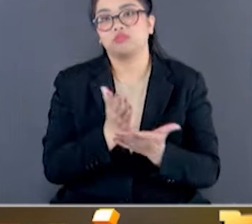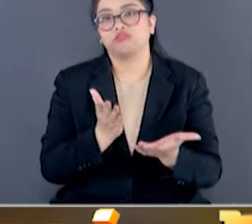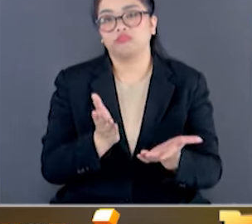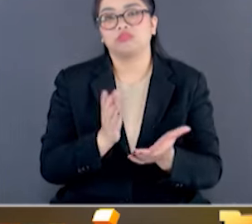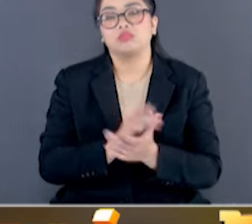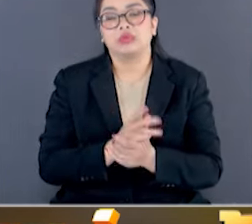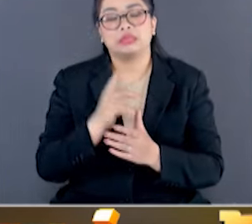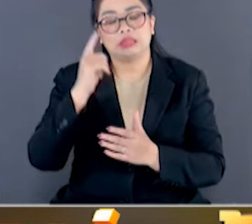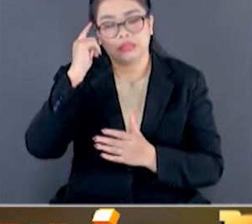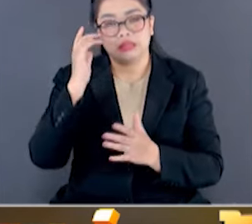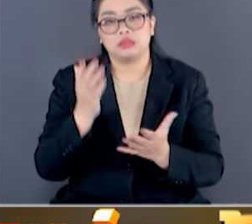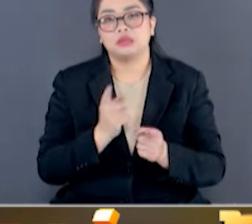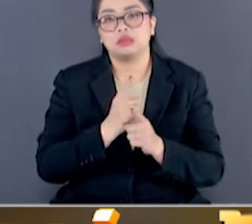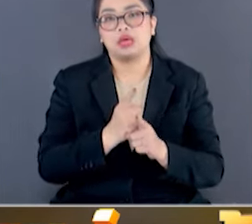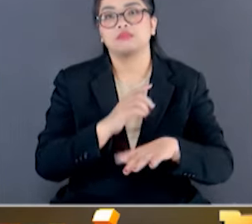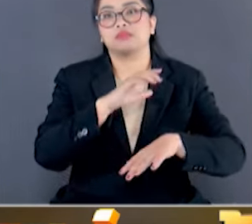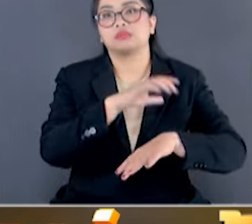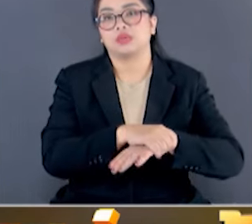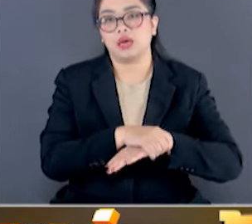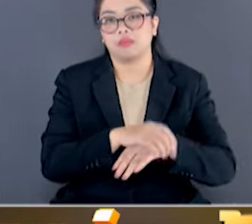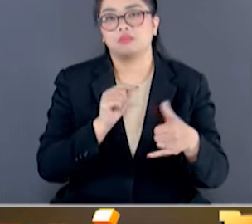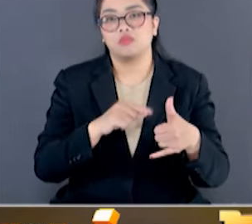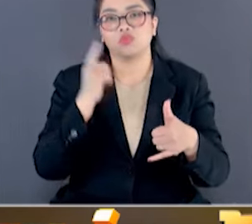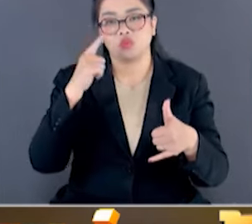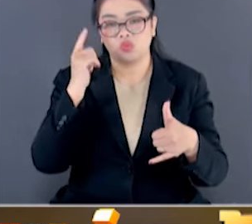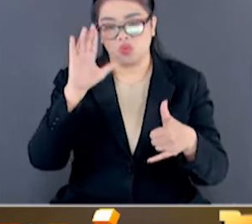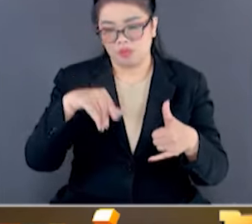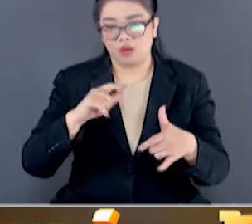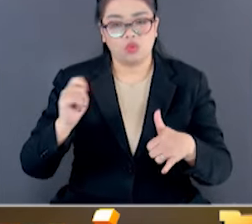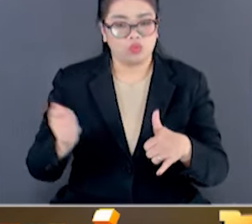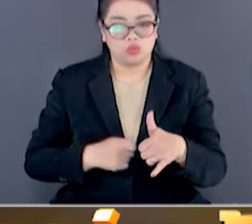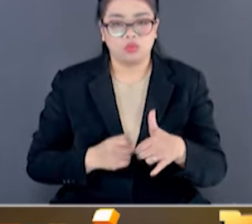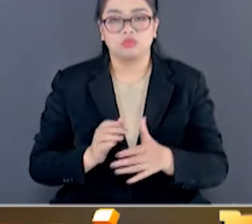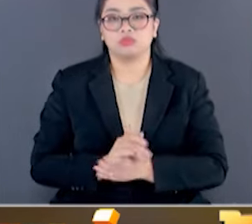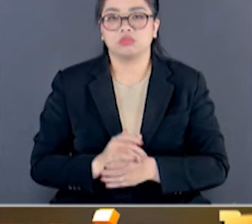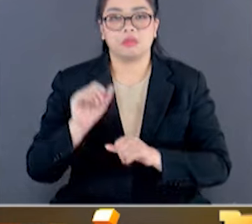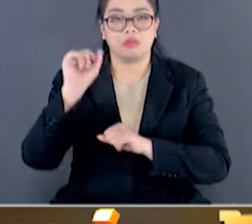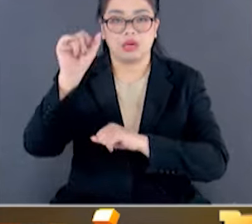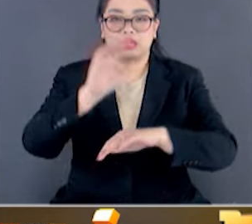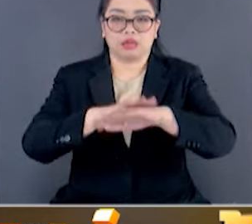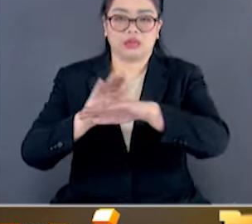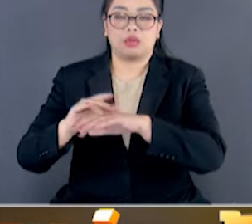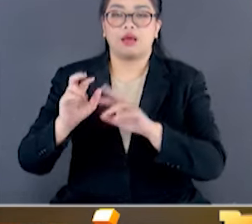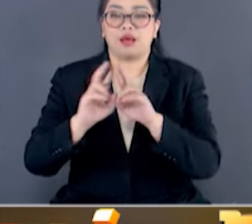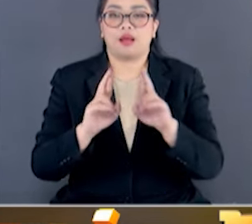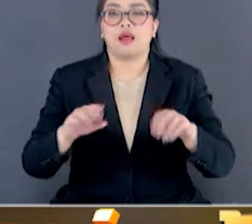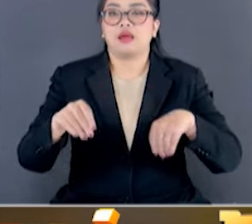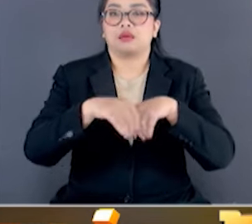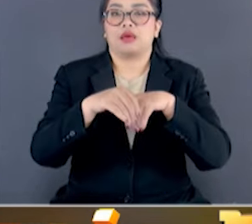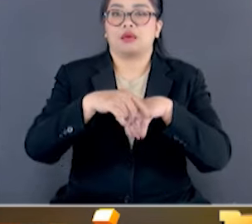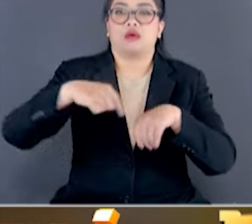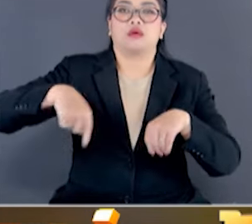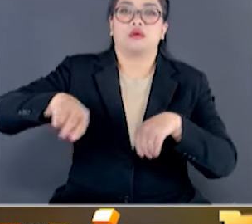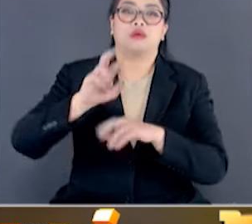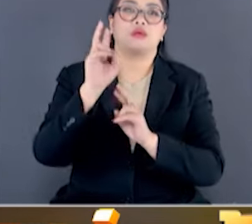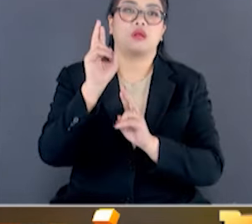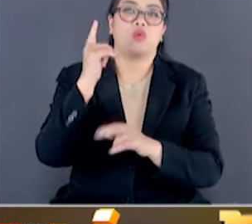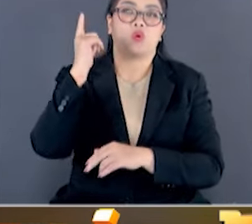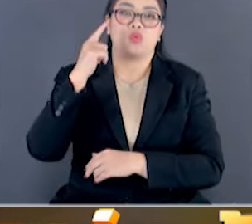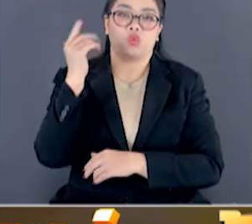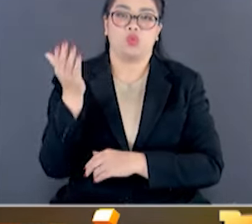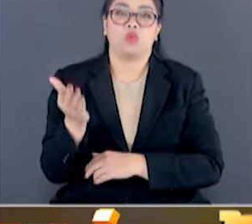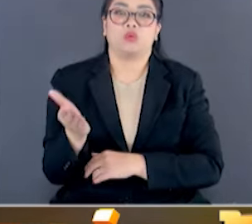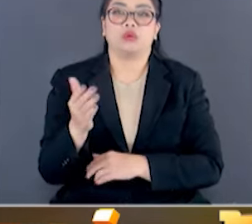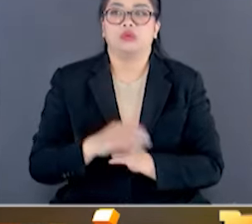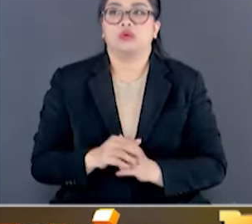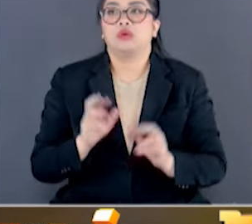แสนสุขค่ะก็หวังจะให้เจ้าหน้าที่ติดตามลุงคนนี้มาดำเนินคดีนะคะแล้วก็ประกาศเตือนไปยังร้านอาหารด้วยกันเนี่ยให้ระวังบุคค